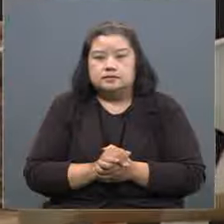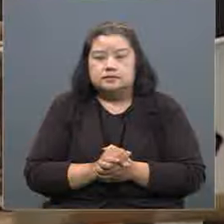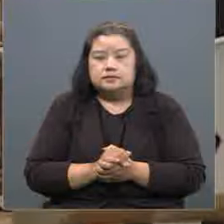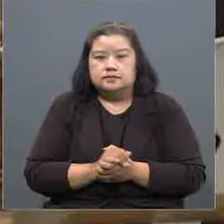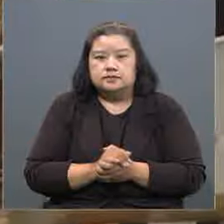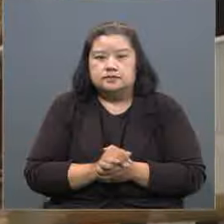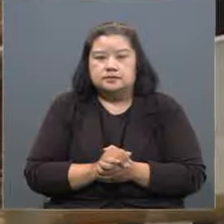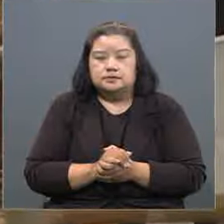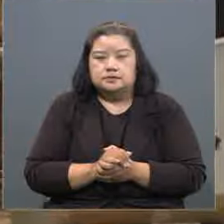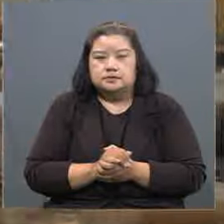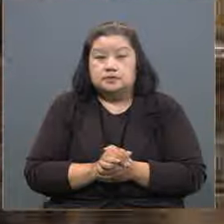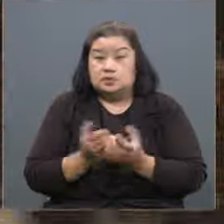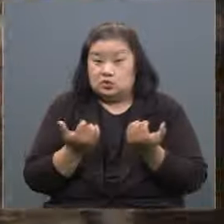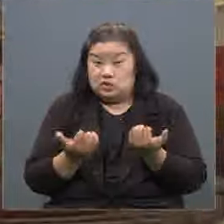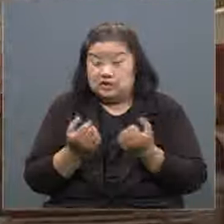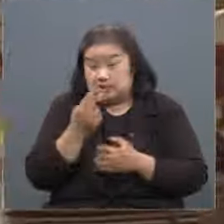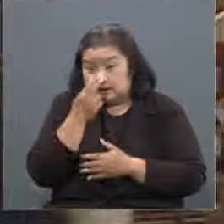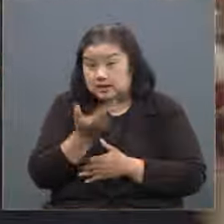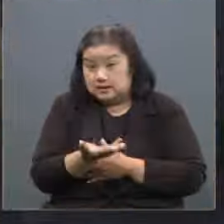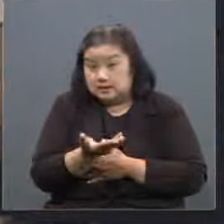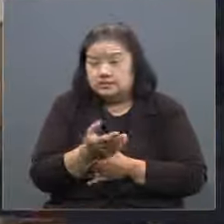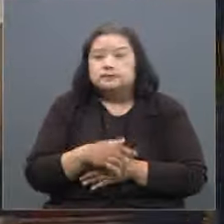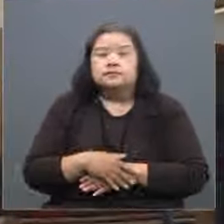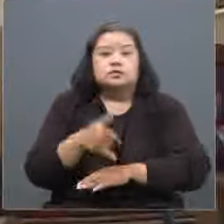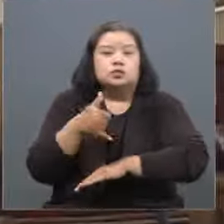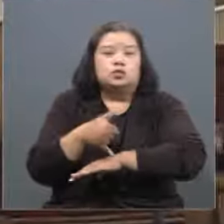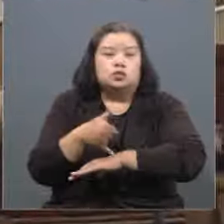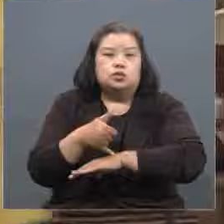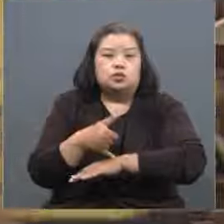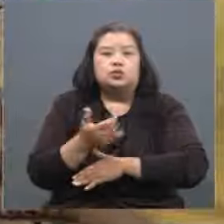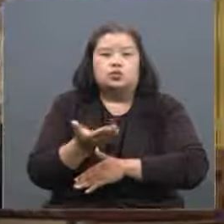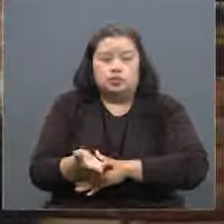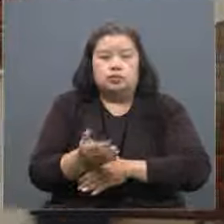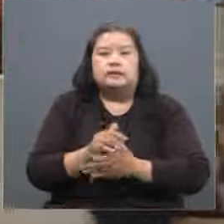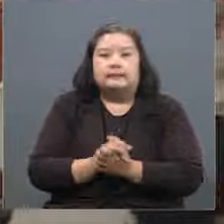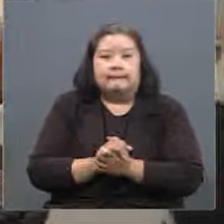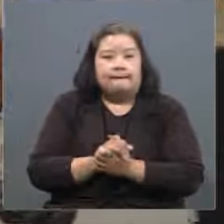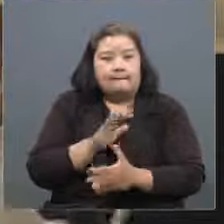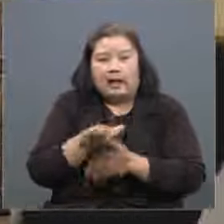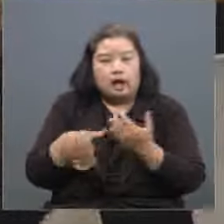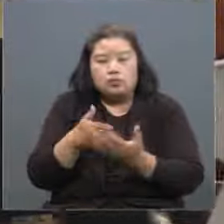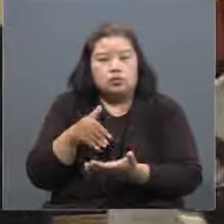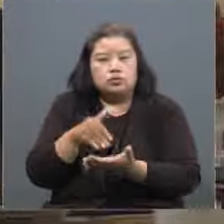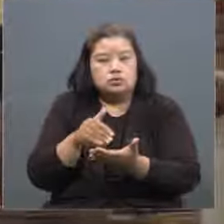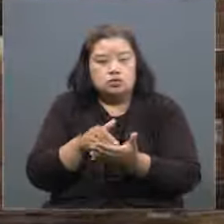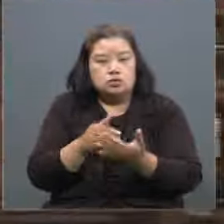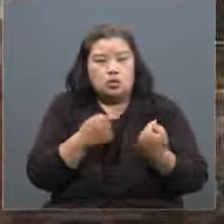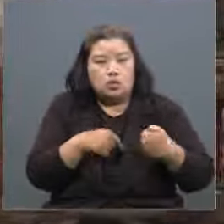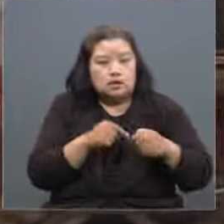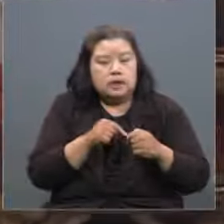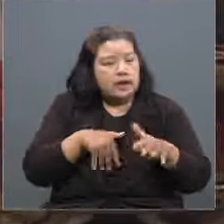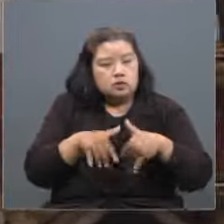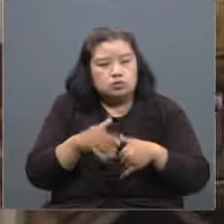านี่เป็นบรรยากาศสดๆเลยนะคะคุณผู้ชมที่บริเวณอนุสาวรีย์พ่อขุนงำเมืองแห่งนี้ศูนย์รวมจิตใจของชาวพะเยาค่ะแล้วก็